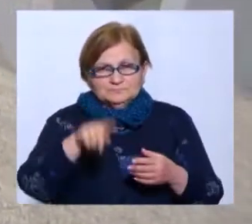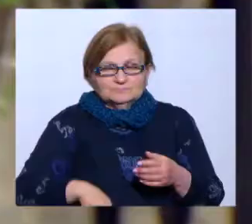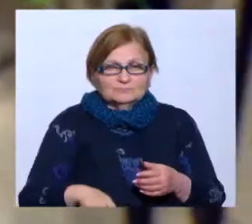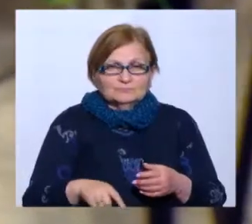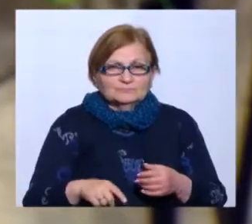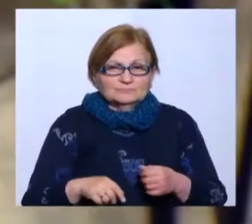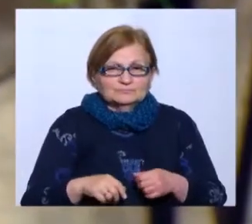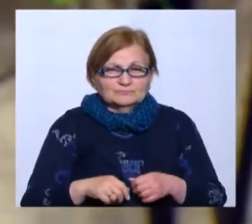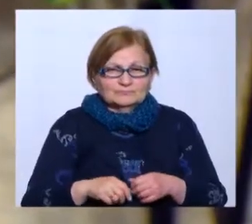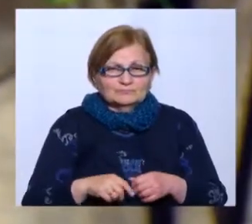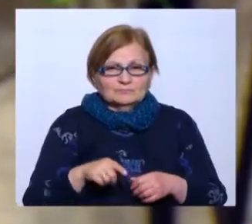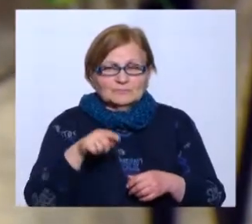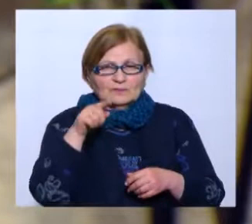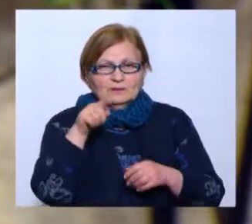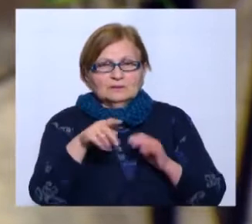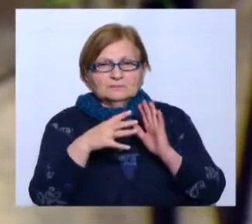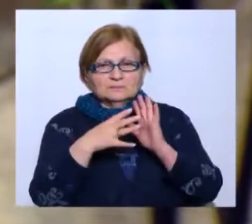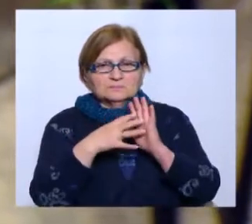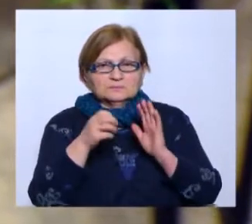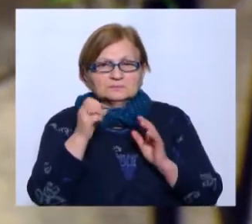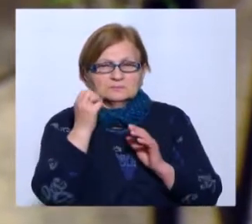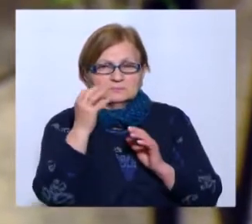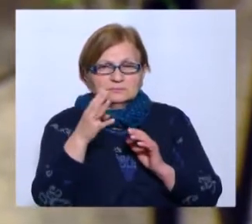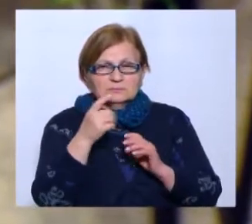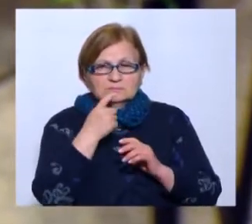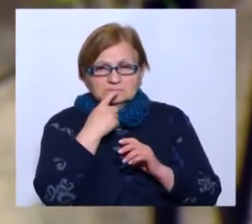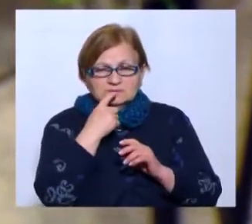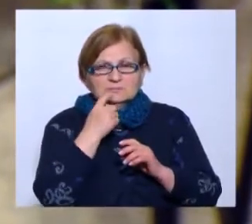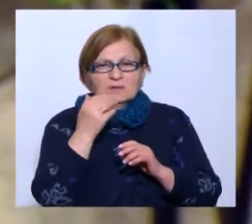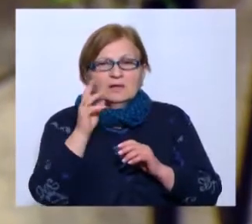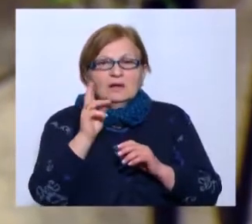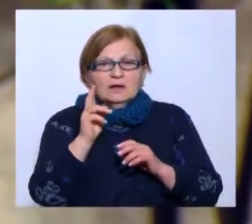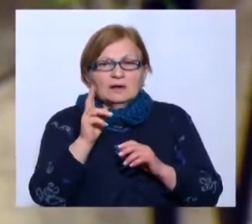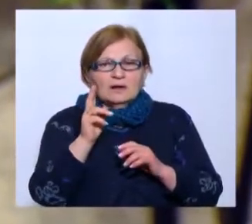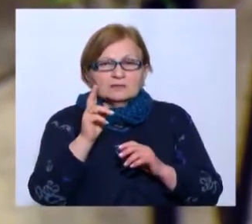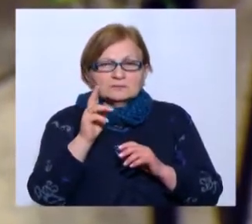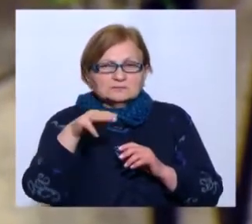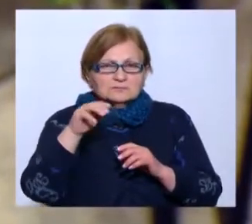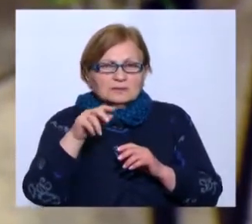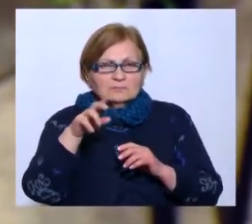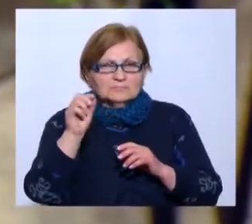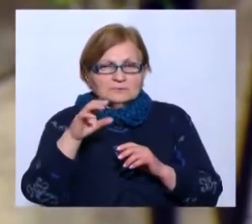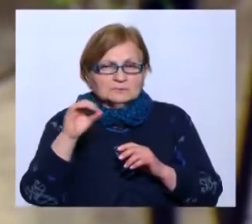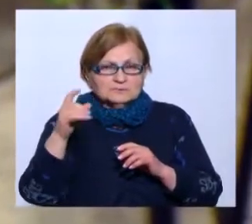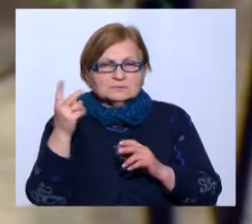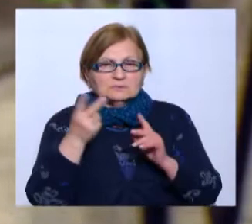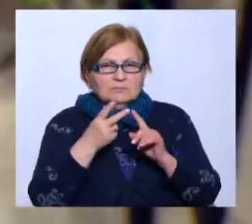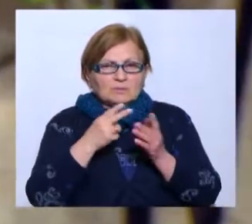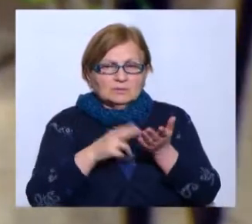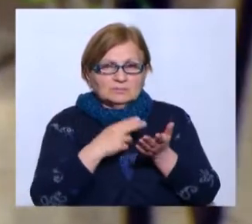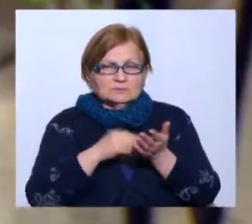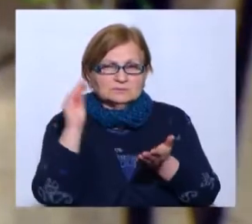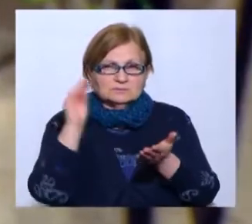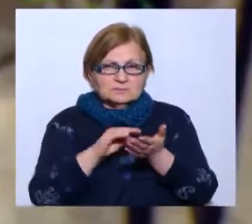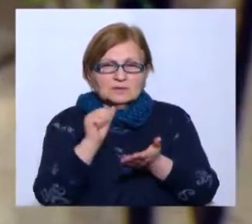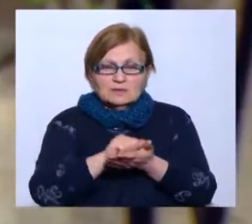მაშა სადამე. 1914 წელს გამოცემულ გალაქტიონ ტაბიძის ლექსების მეორე კრებულში დაიბეჭდა მე და